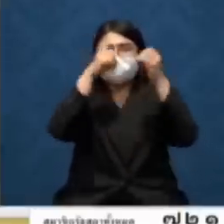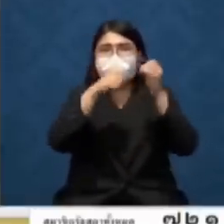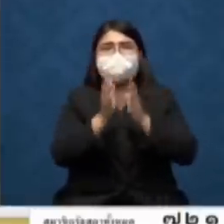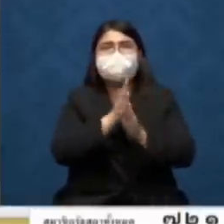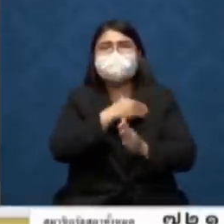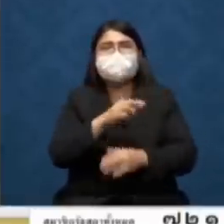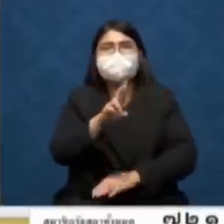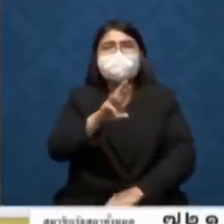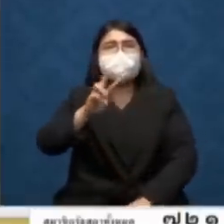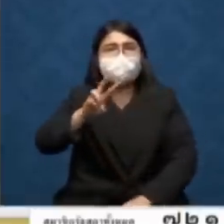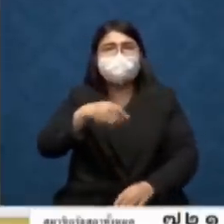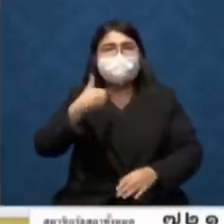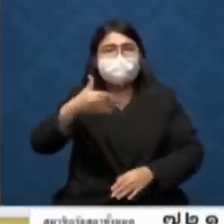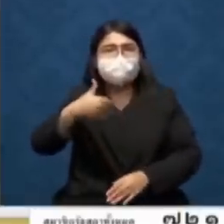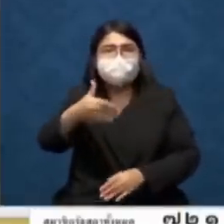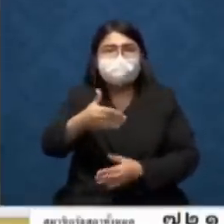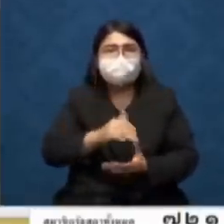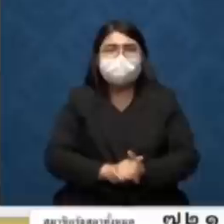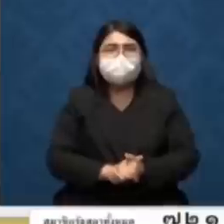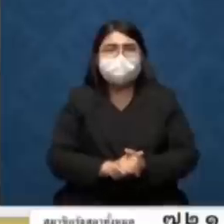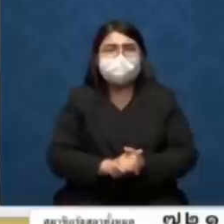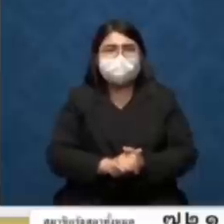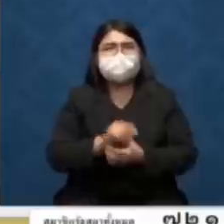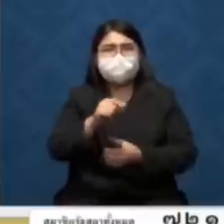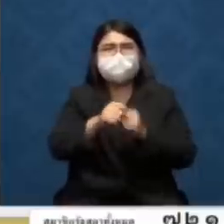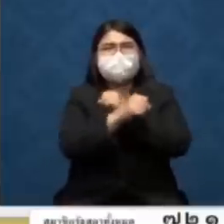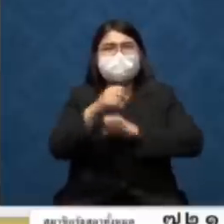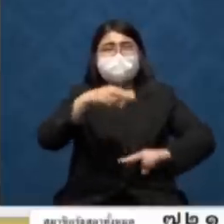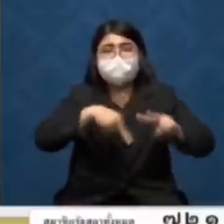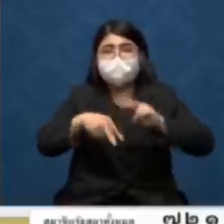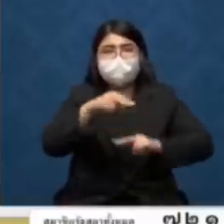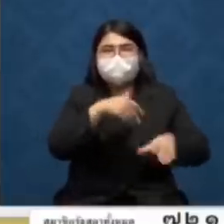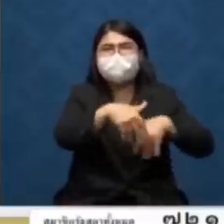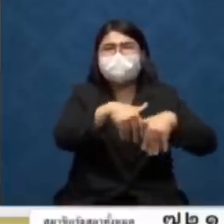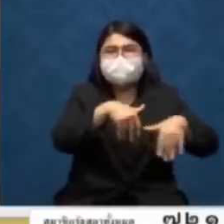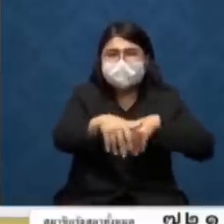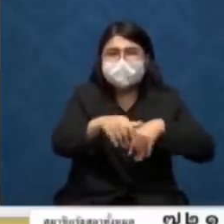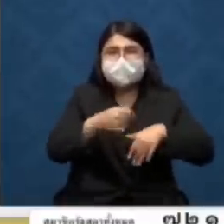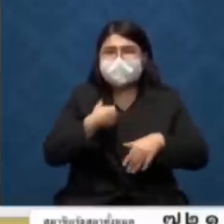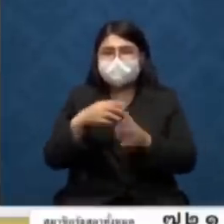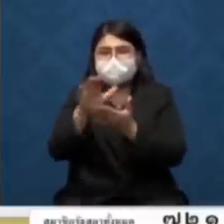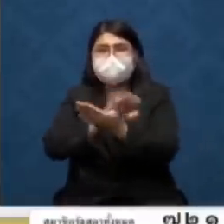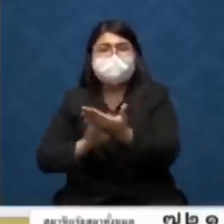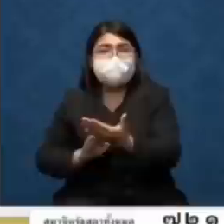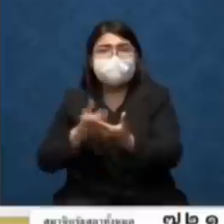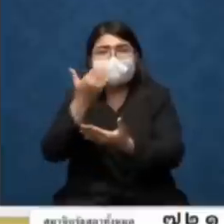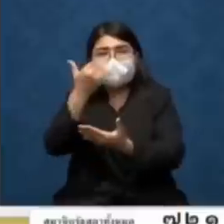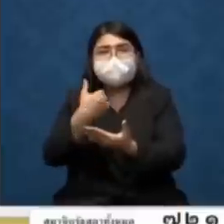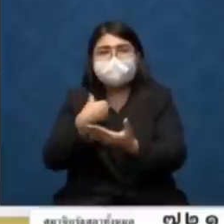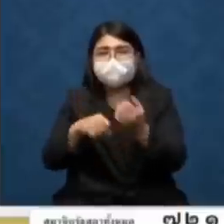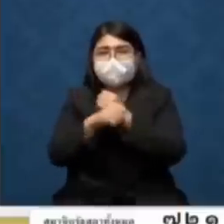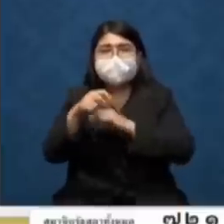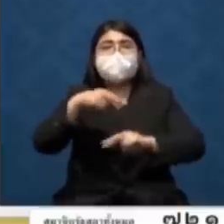เราชีครัที 6 ต่อเรื่กัมาแลเปารกวกคลองท้องทที่ไัไมใช่ภูมิภาครอก็